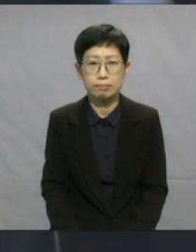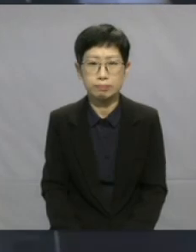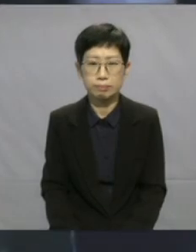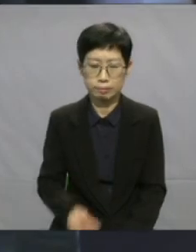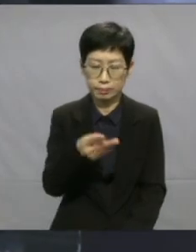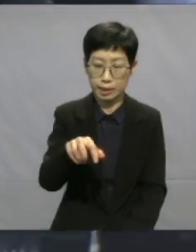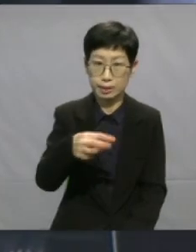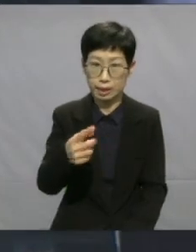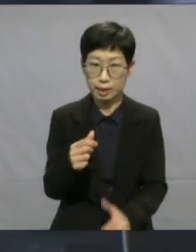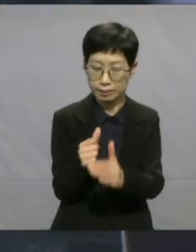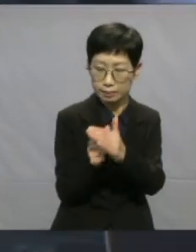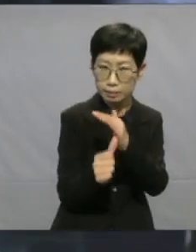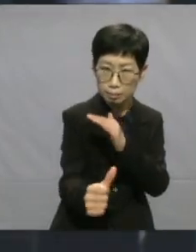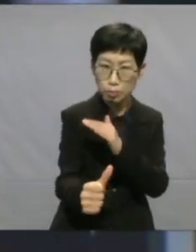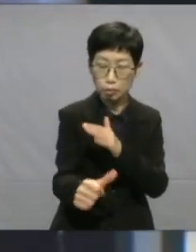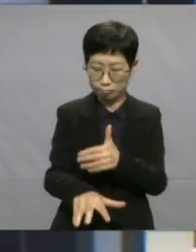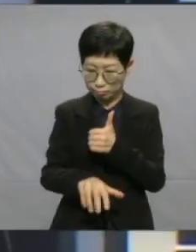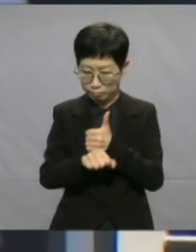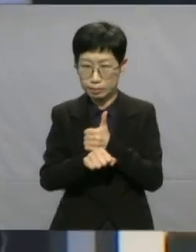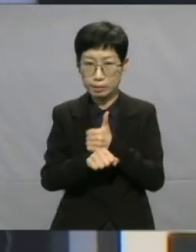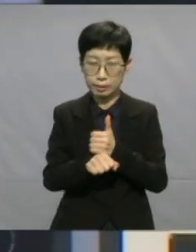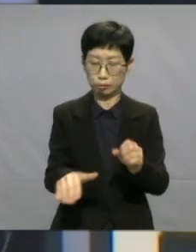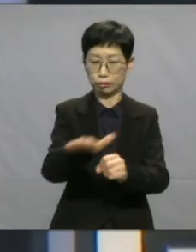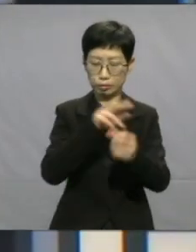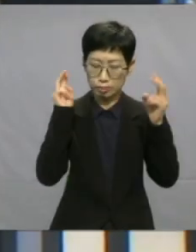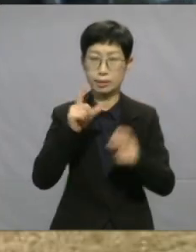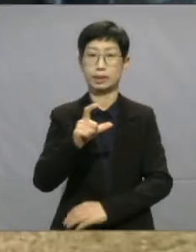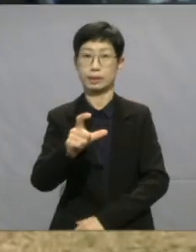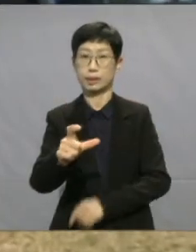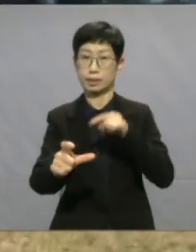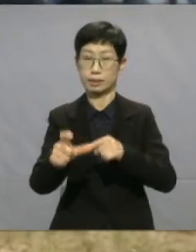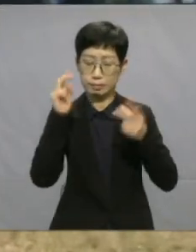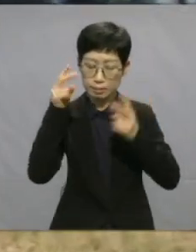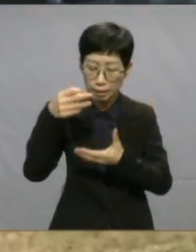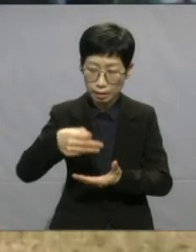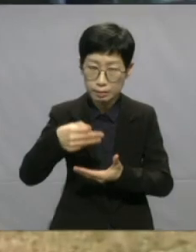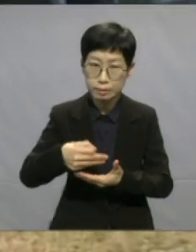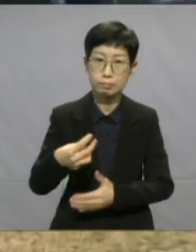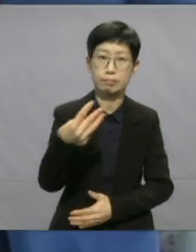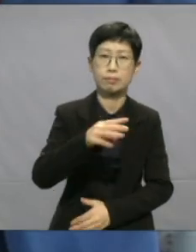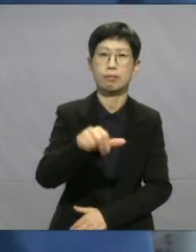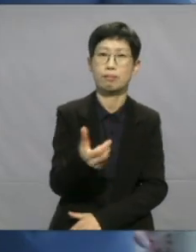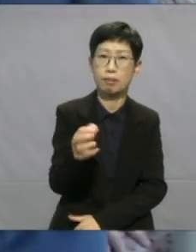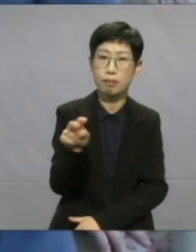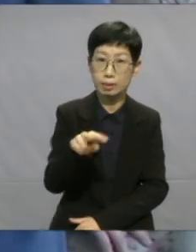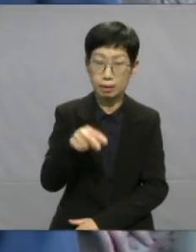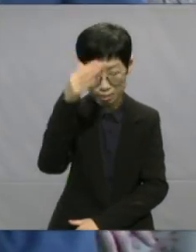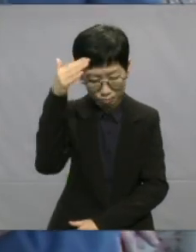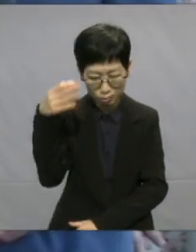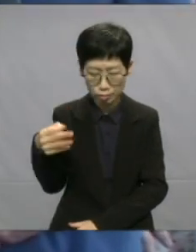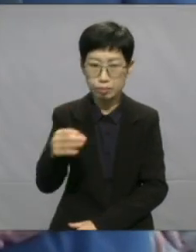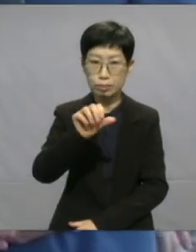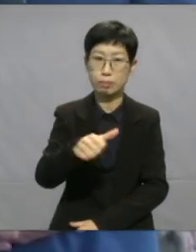테슬라의 최고 경영자 일론 머스크가 이끄는 비상장 우주 기업 스페이스엑스 기업 가치가 약 3,500억 달러 우리돈